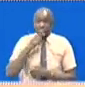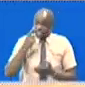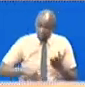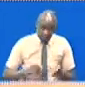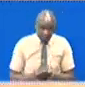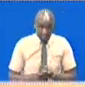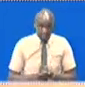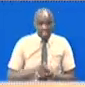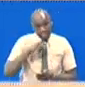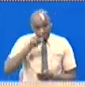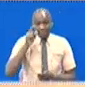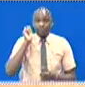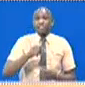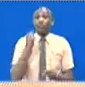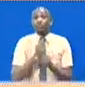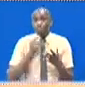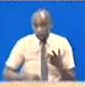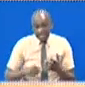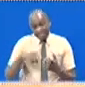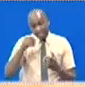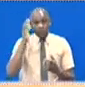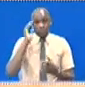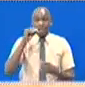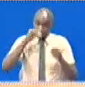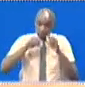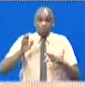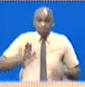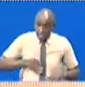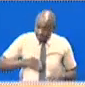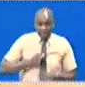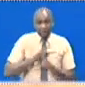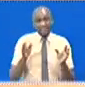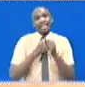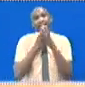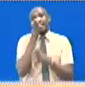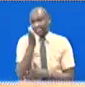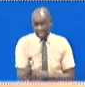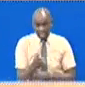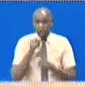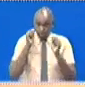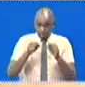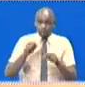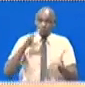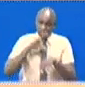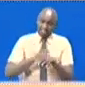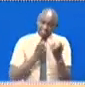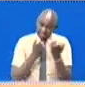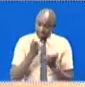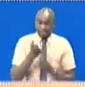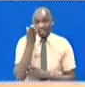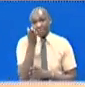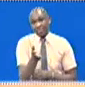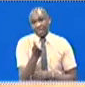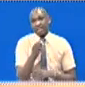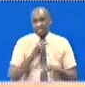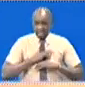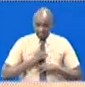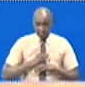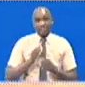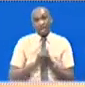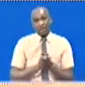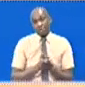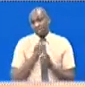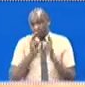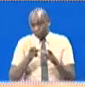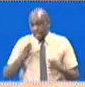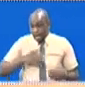kuwa itawalazimu sasa kuwachagua akina mama kama viongozi ndiposa waweze kupokea huduma ya kutosha. Mwanahabari wetu